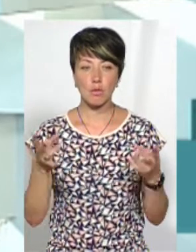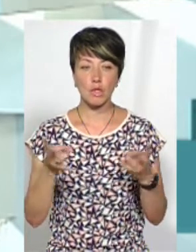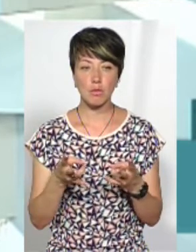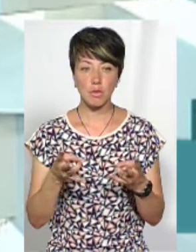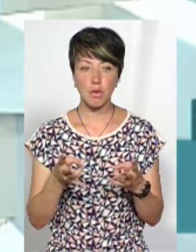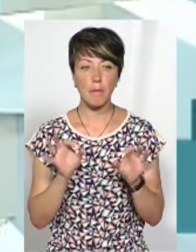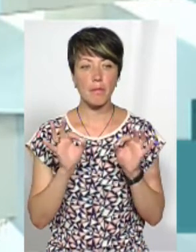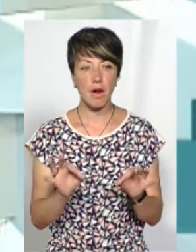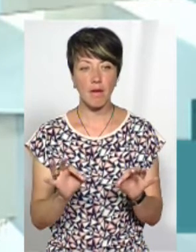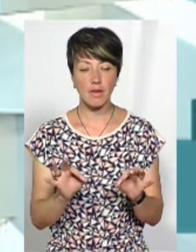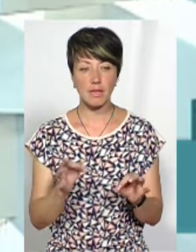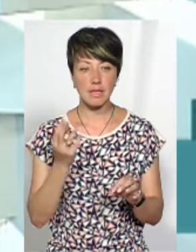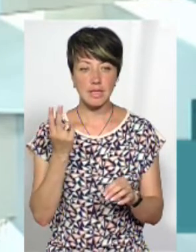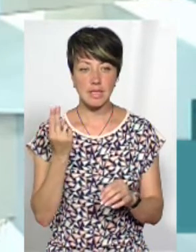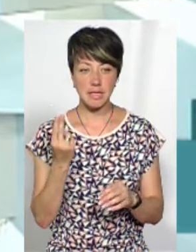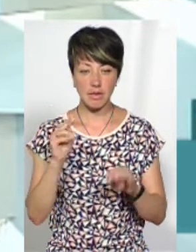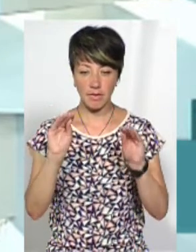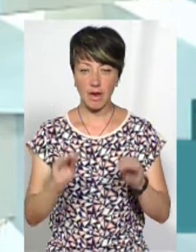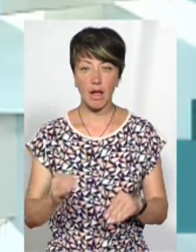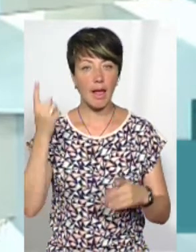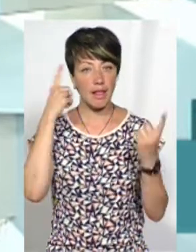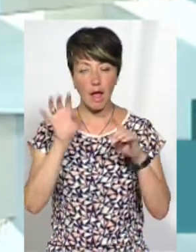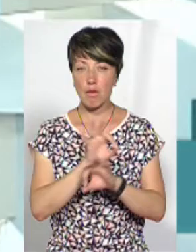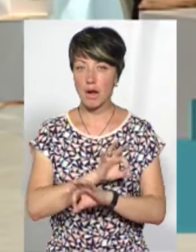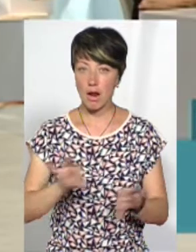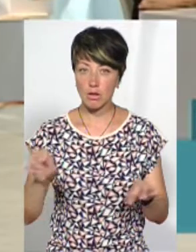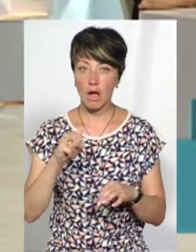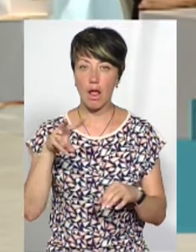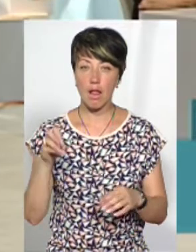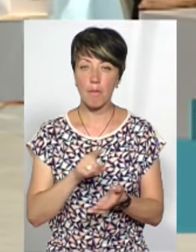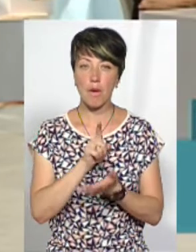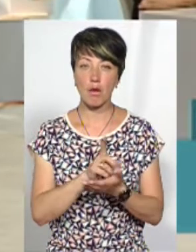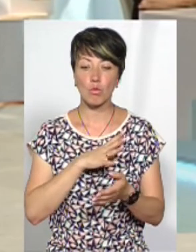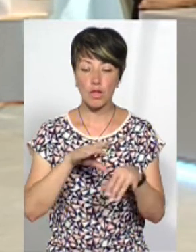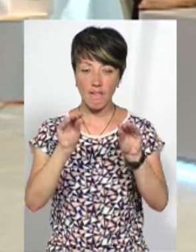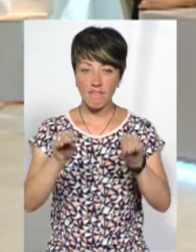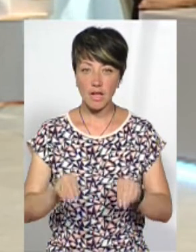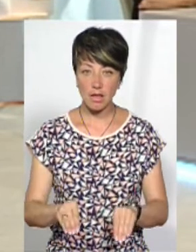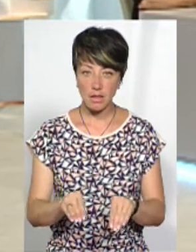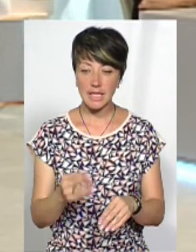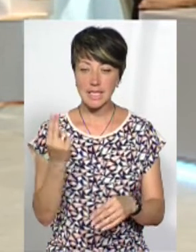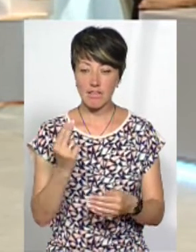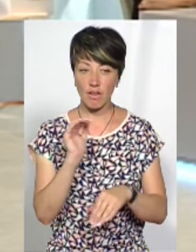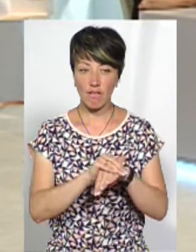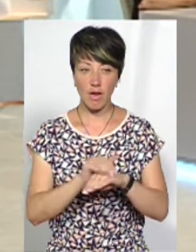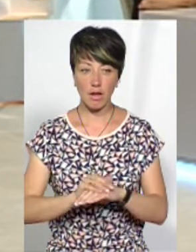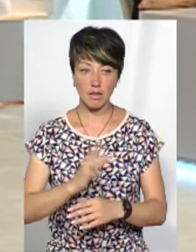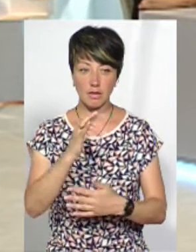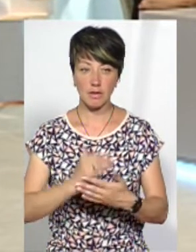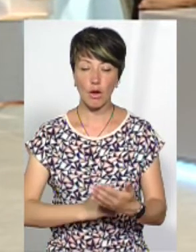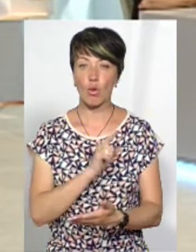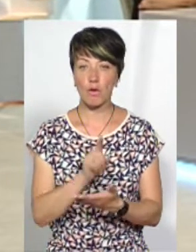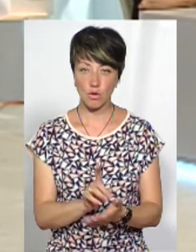потрібно складати правильні цифри. Класна ідея – це прекрасно, але вона має бути викладена мовою цифр і фактів. Тоді